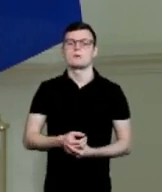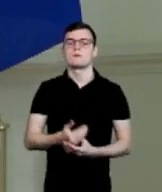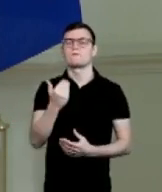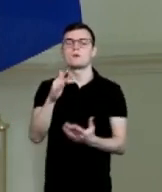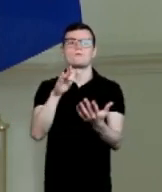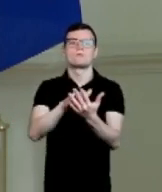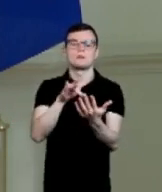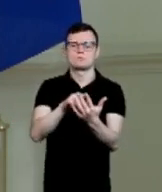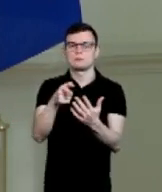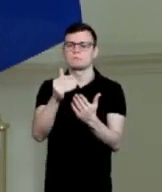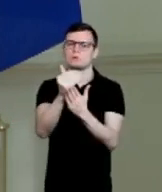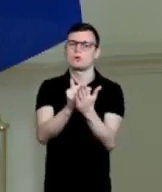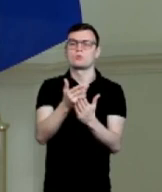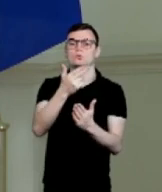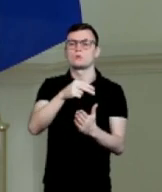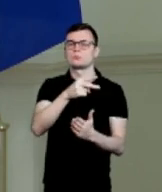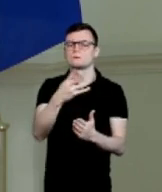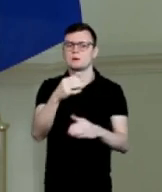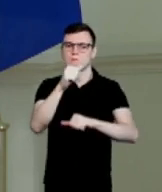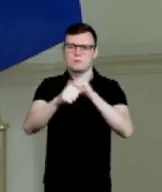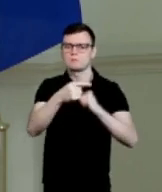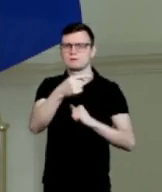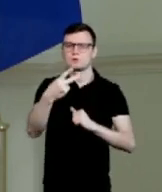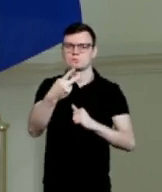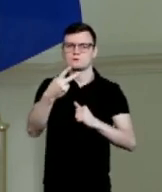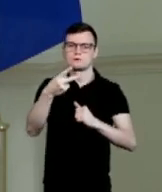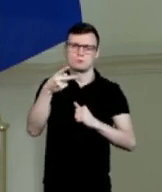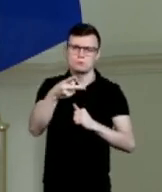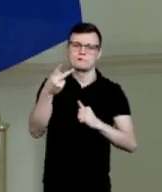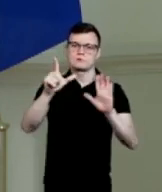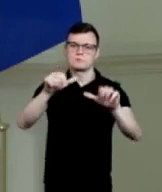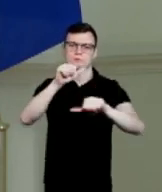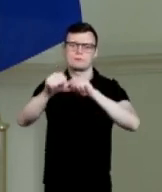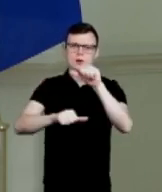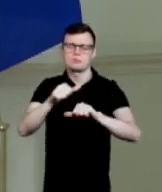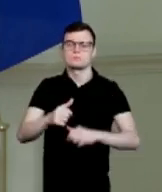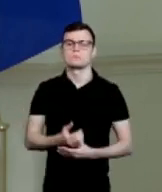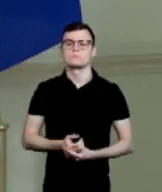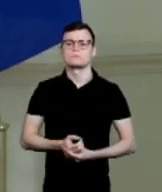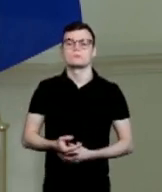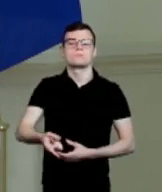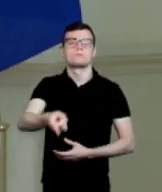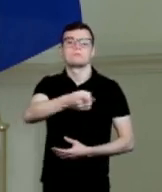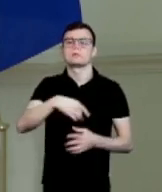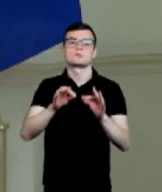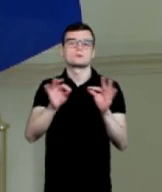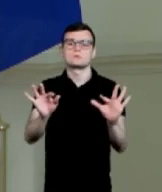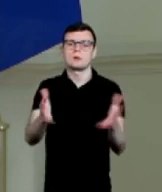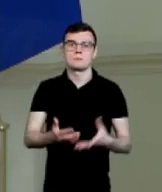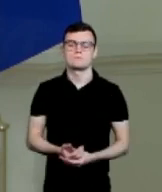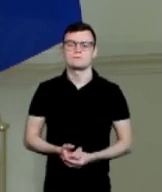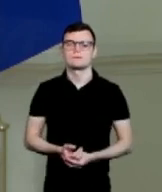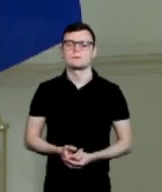programą iki nuo 24 iki 27 metų. Mes tai siūlome tai